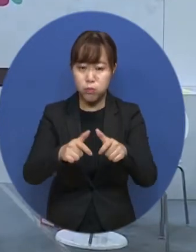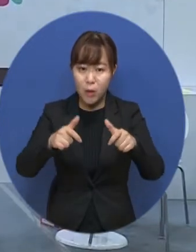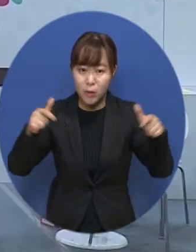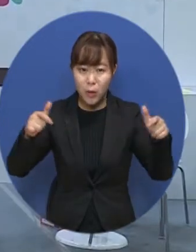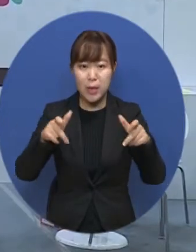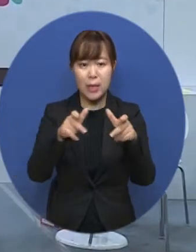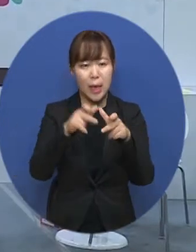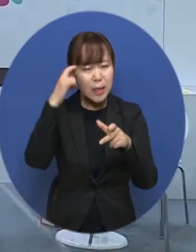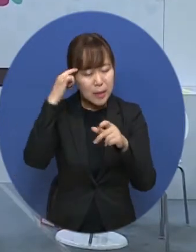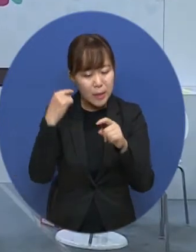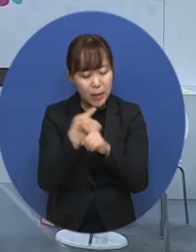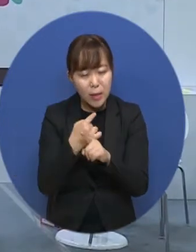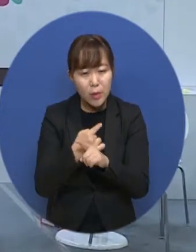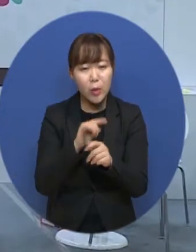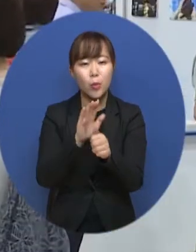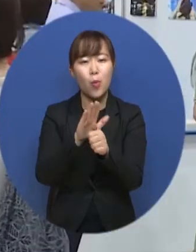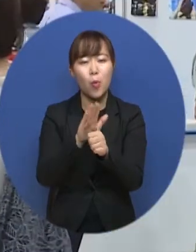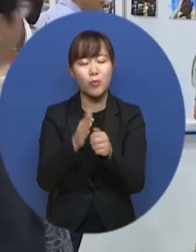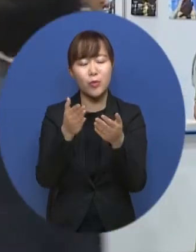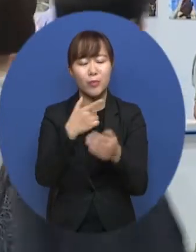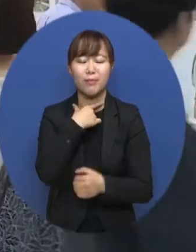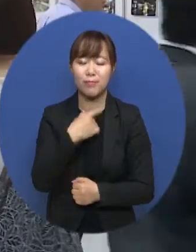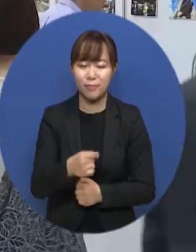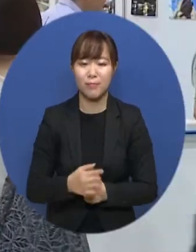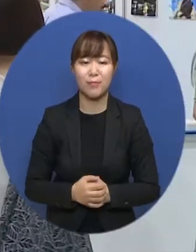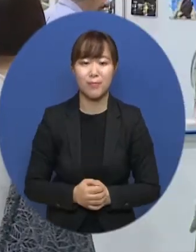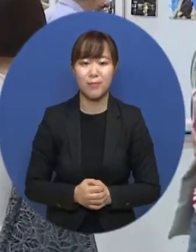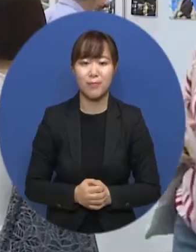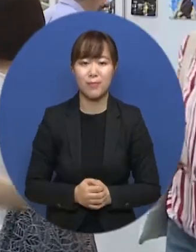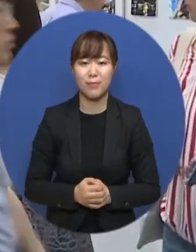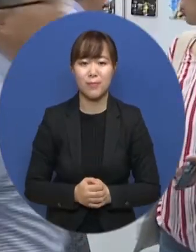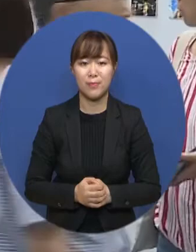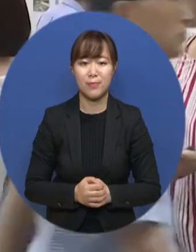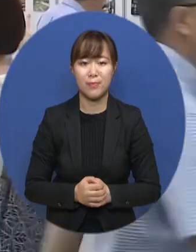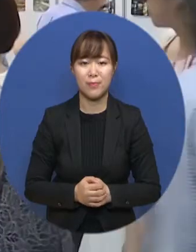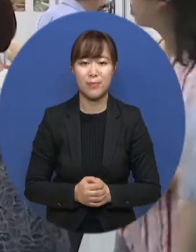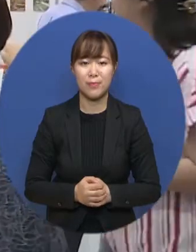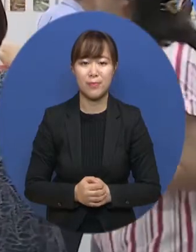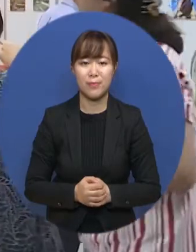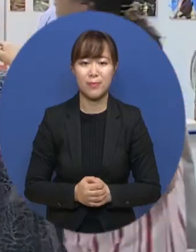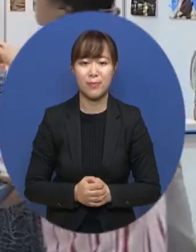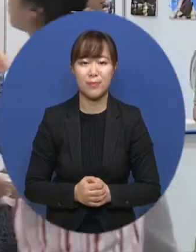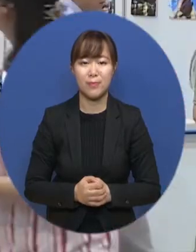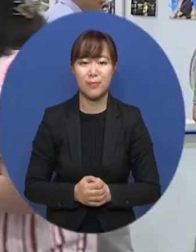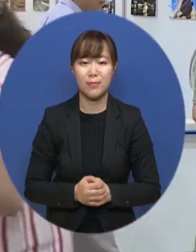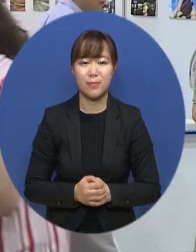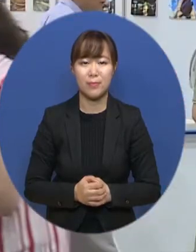장애인식 개선을 도움이 되길 바랍니다 복지 tv 뉴스 백미라 아닙니다